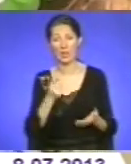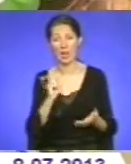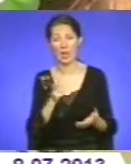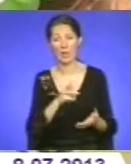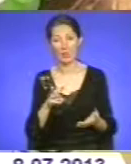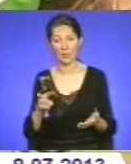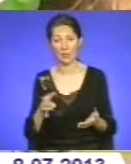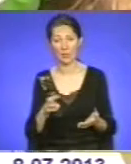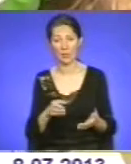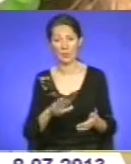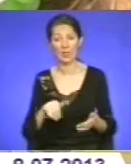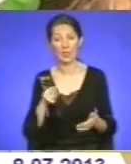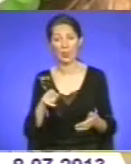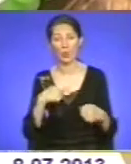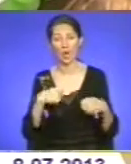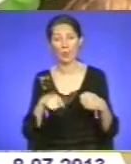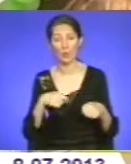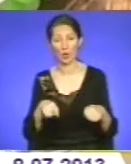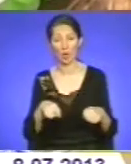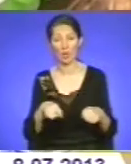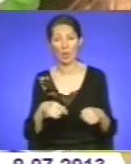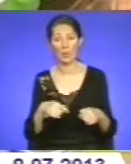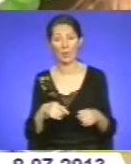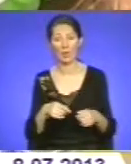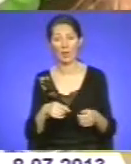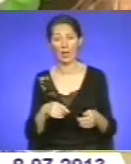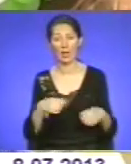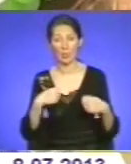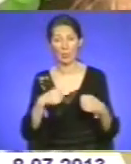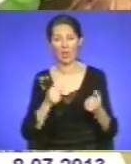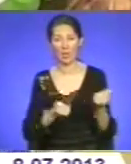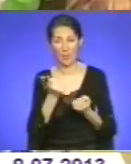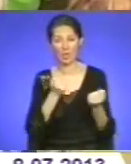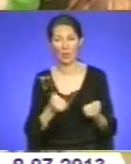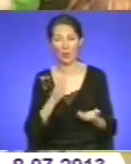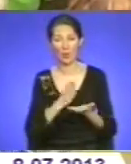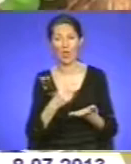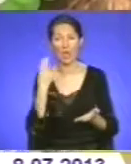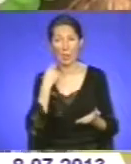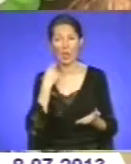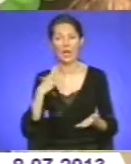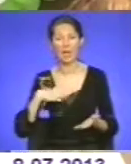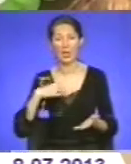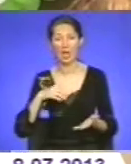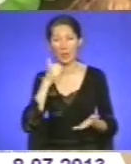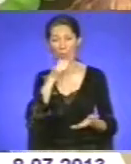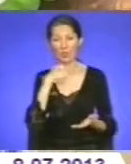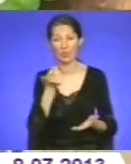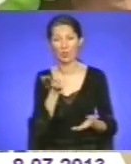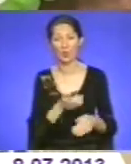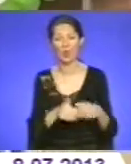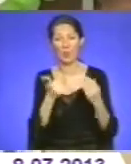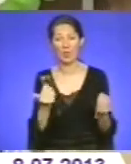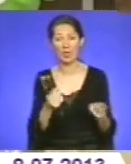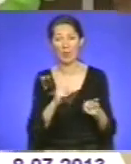стару прошивку, продали машину, залізли в долги і чекали рік, трошки більше, десь